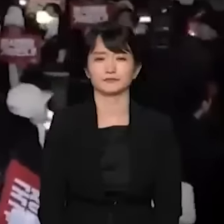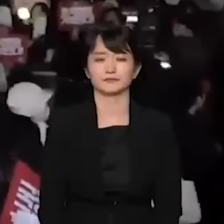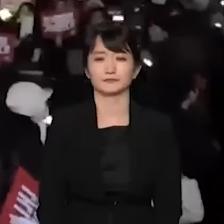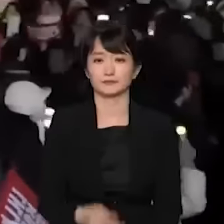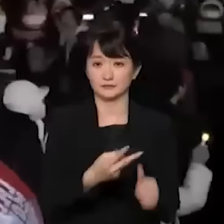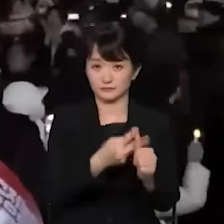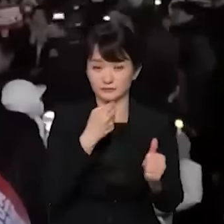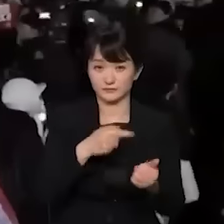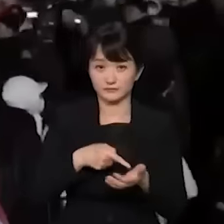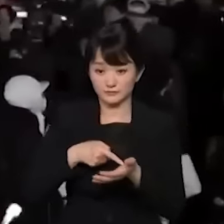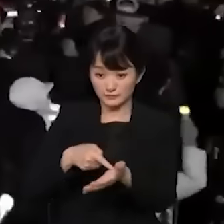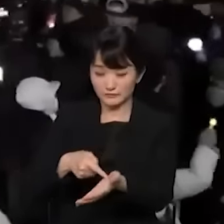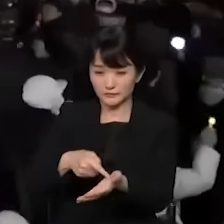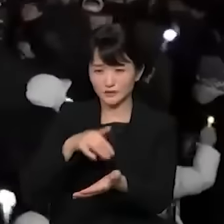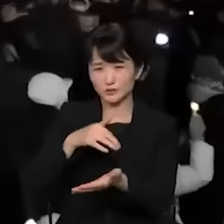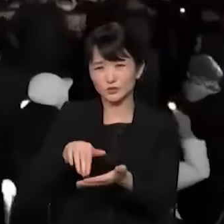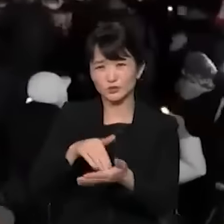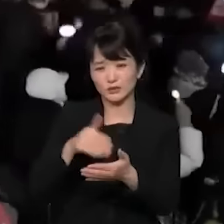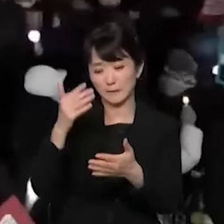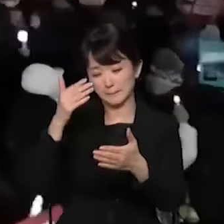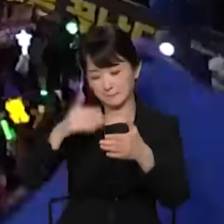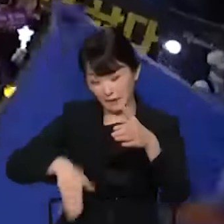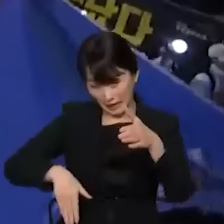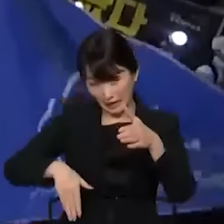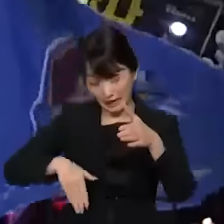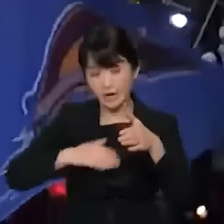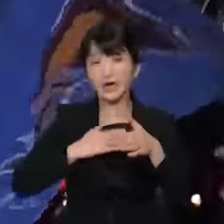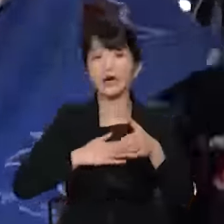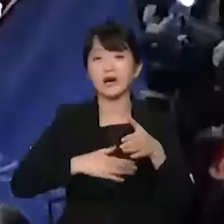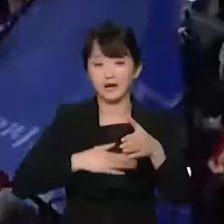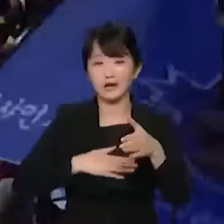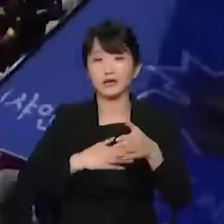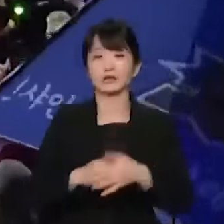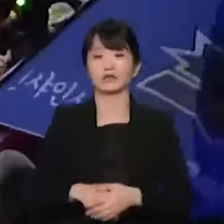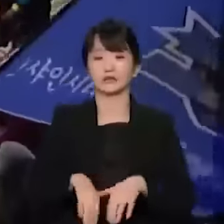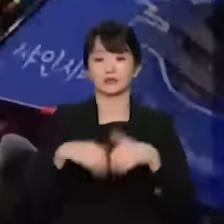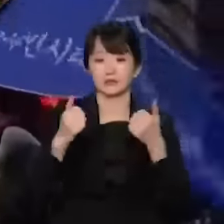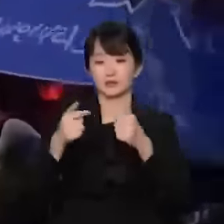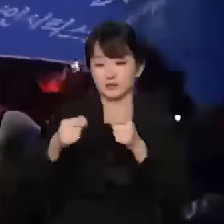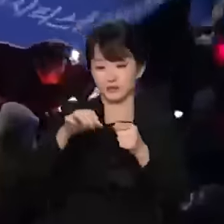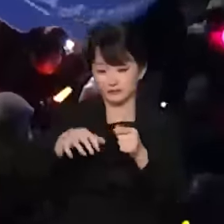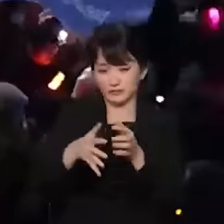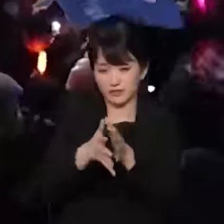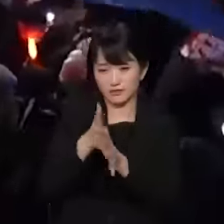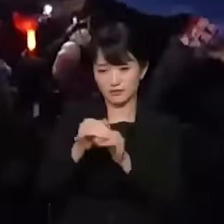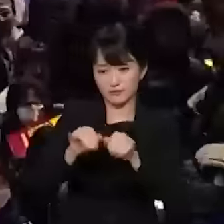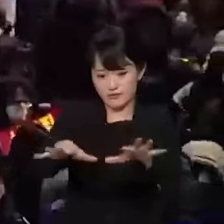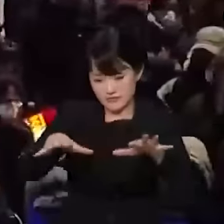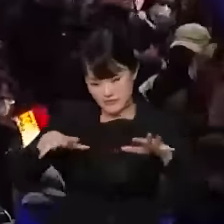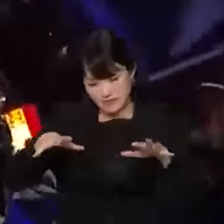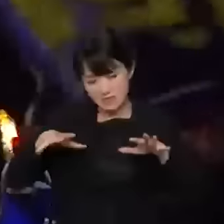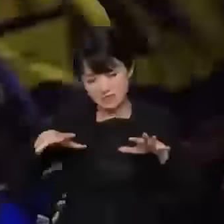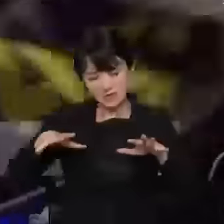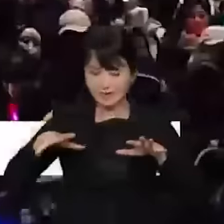탄핵 소추안이 정족수 미달로 부결될 상황이라는 게 알려지자 국회 앞에 모인 시민들은 분노했습니다.